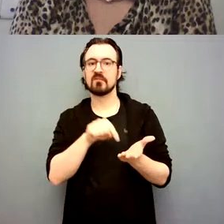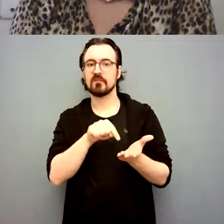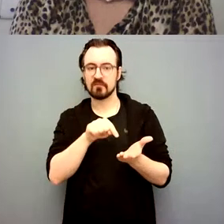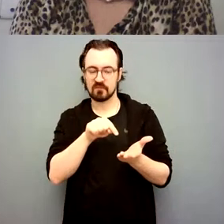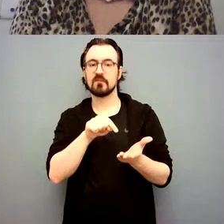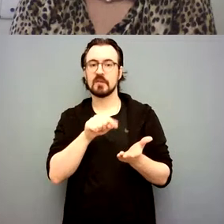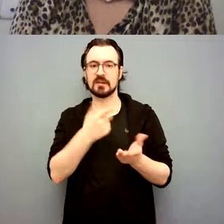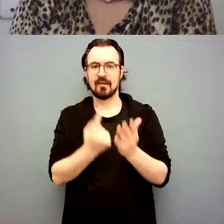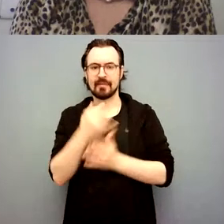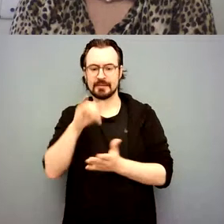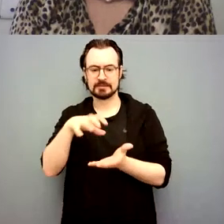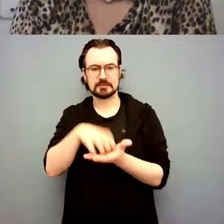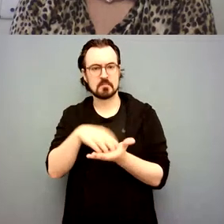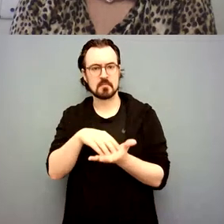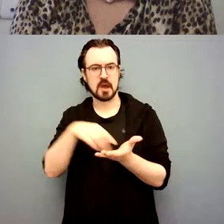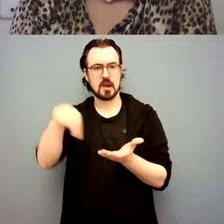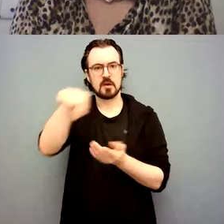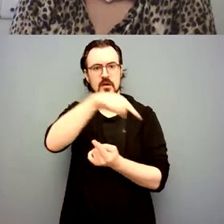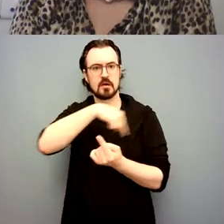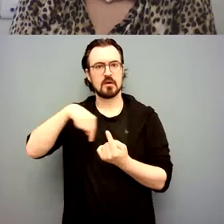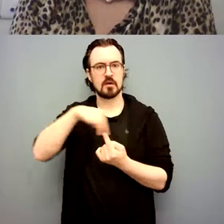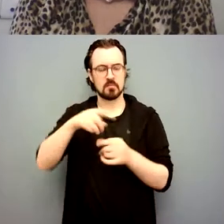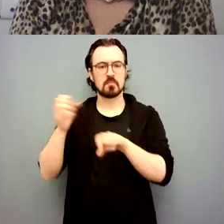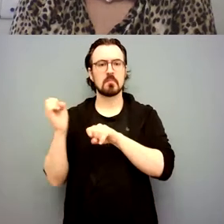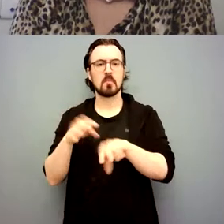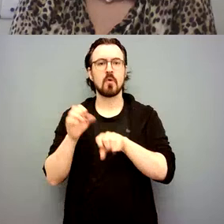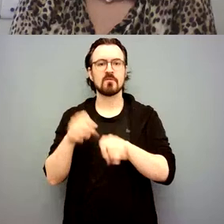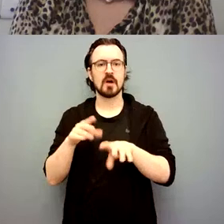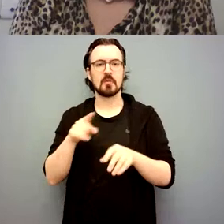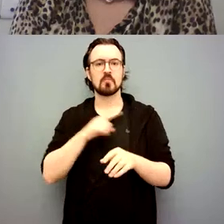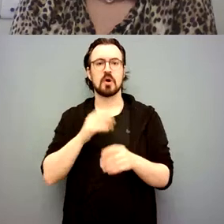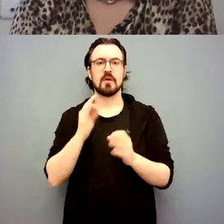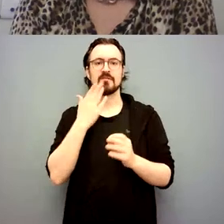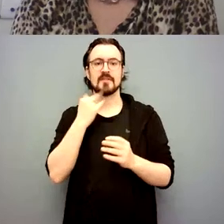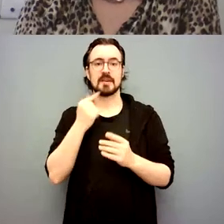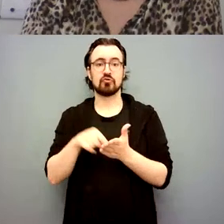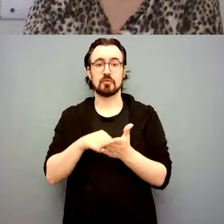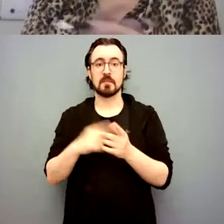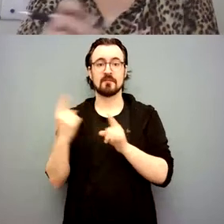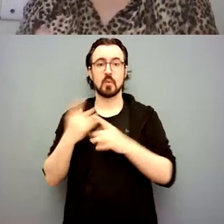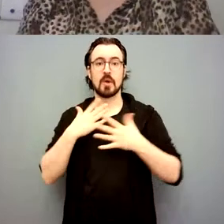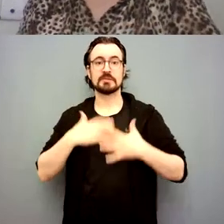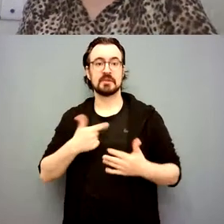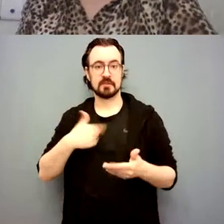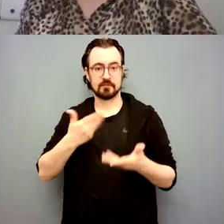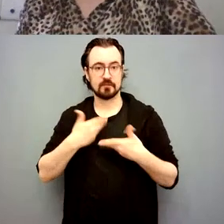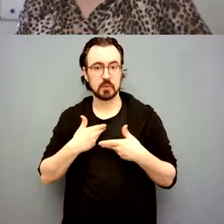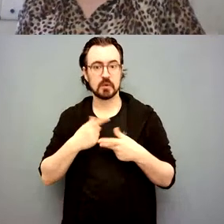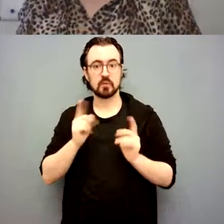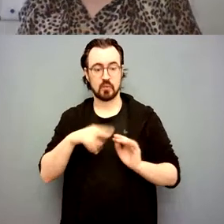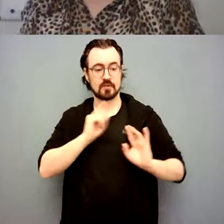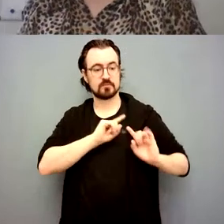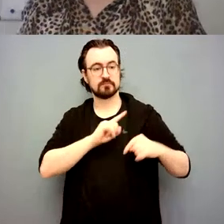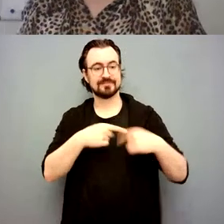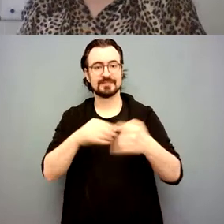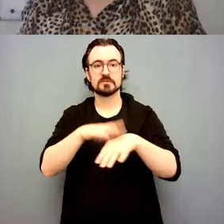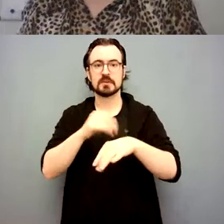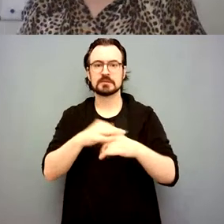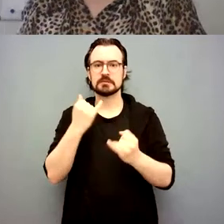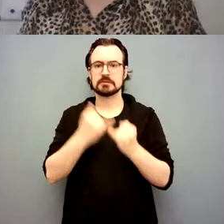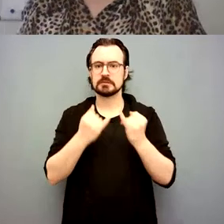händer i samhället påverkar i hög grad vilken folkhälsa vi får. Och då har vi haft en utveckling i Sverige de